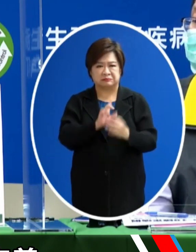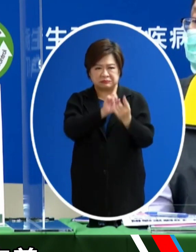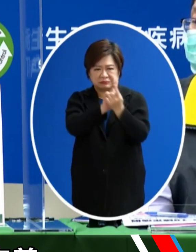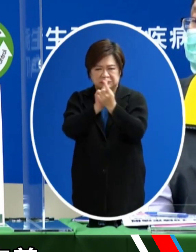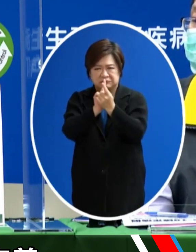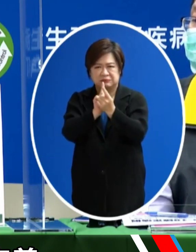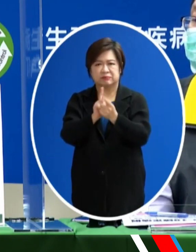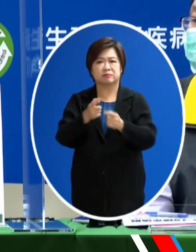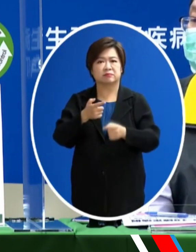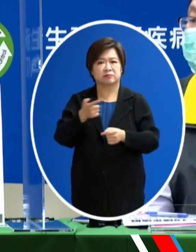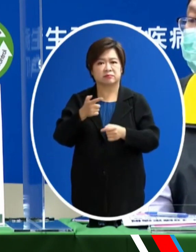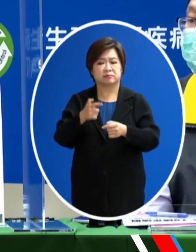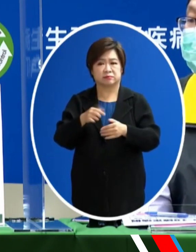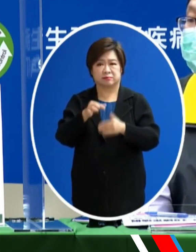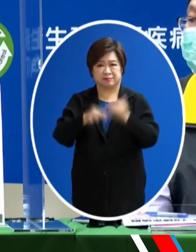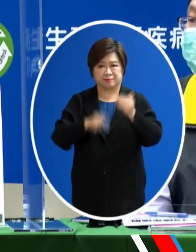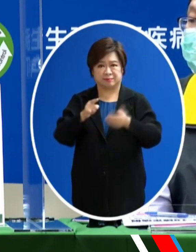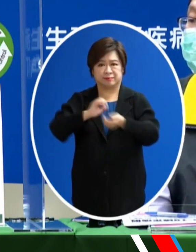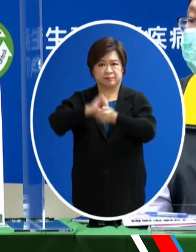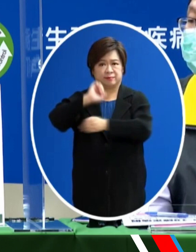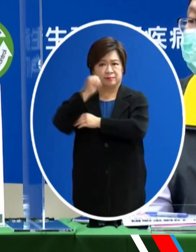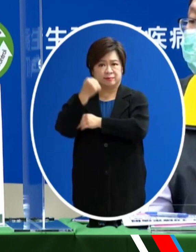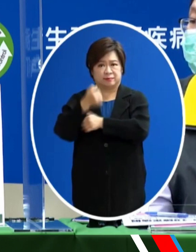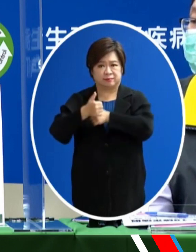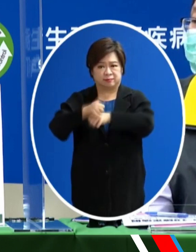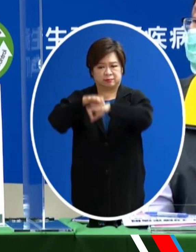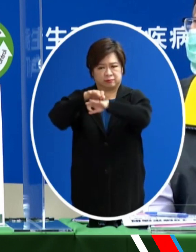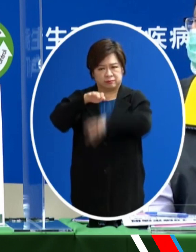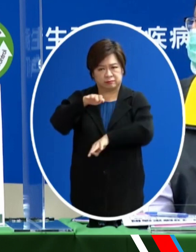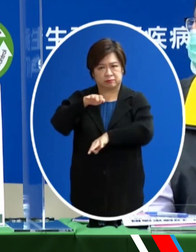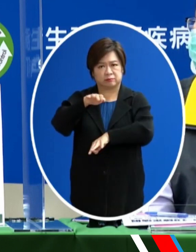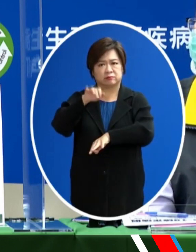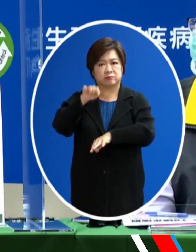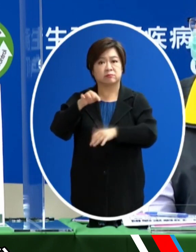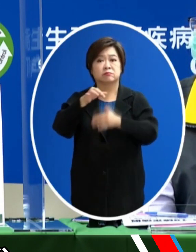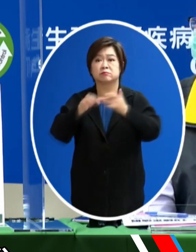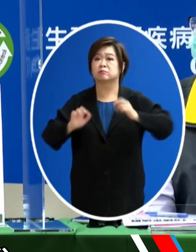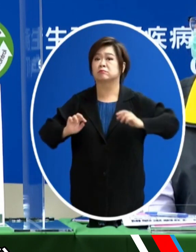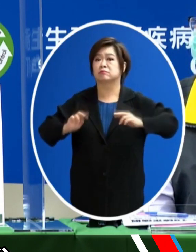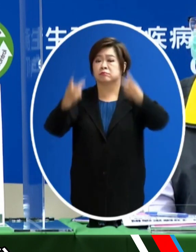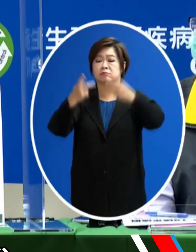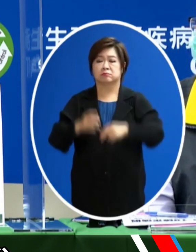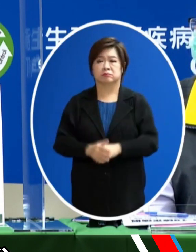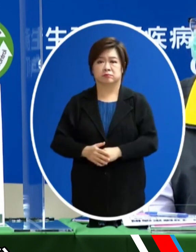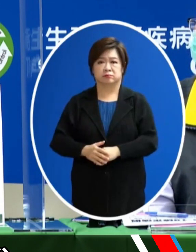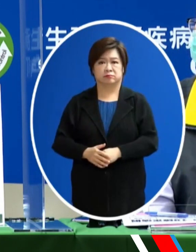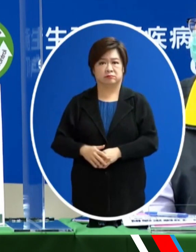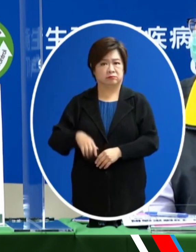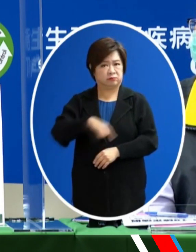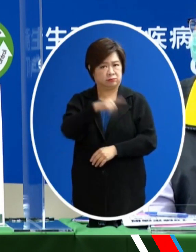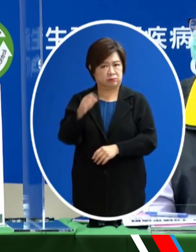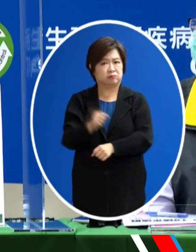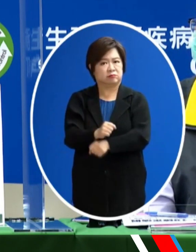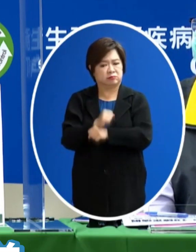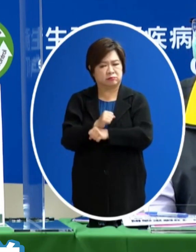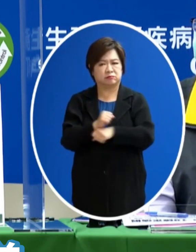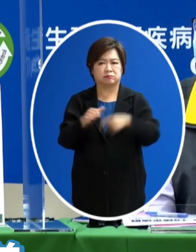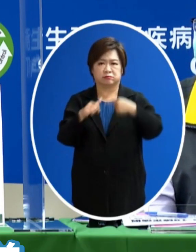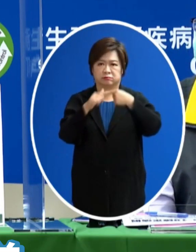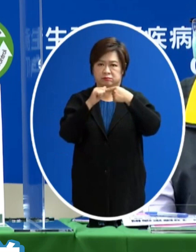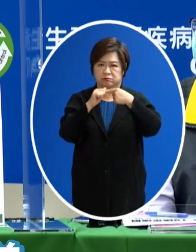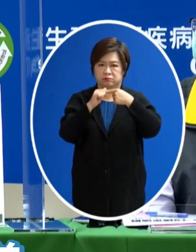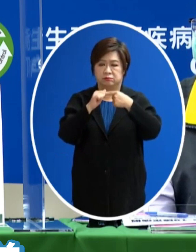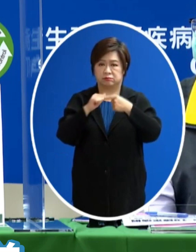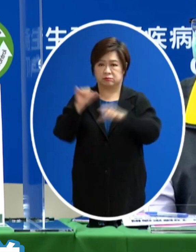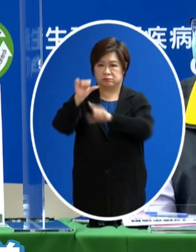就整个定义它的一个框列的范围就已经做了改变，所以说大家注意，就是说第一个就是